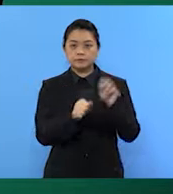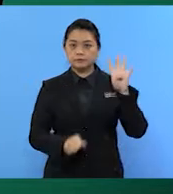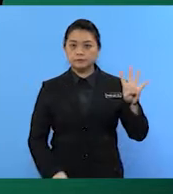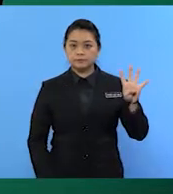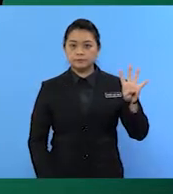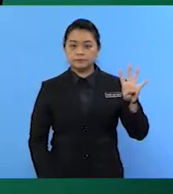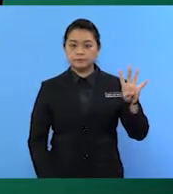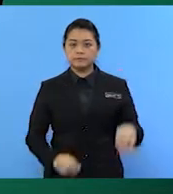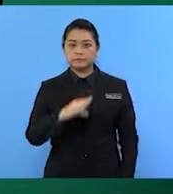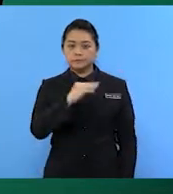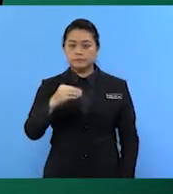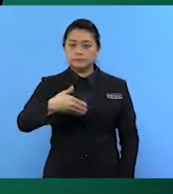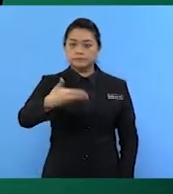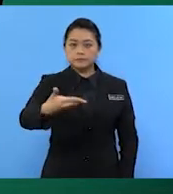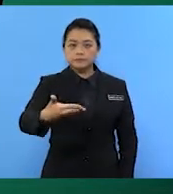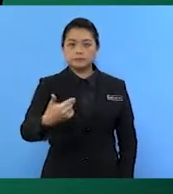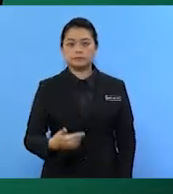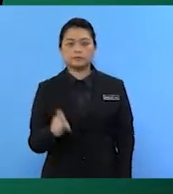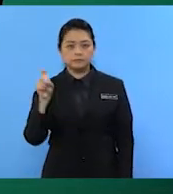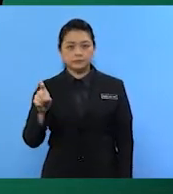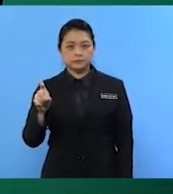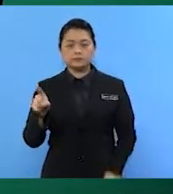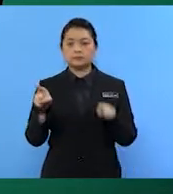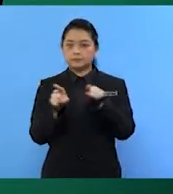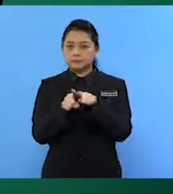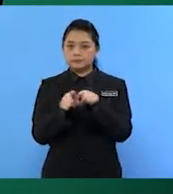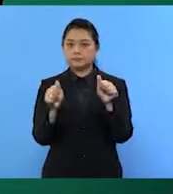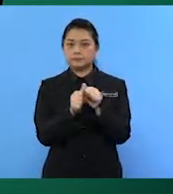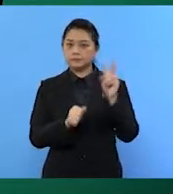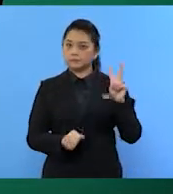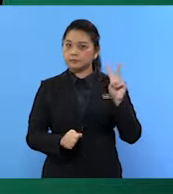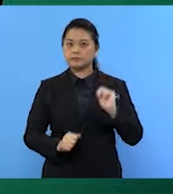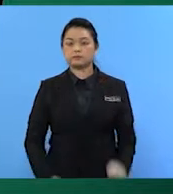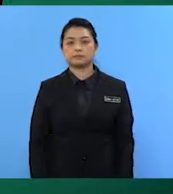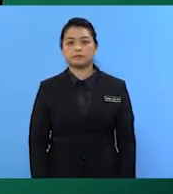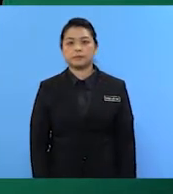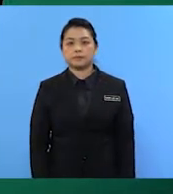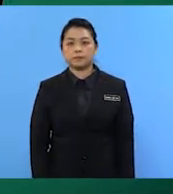4 dan seterusnya X sama dengan 2.